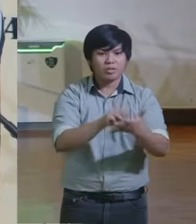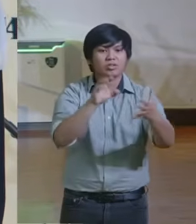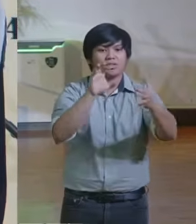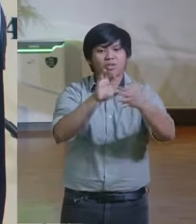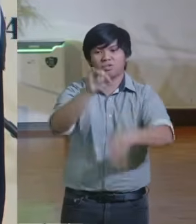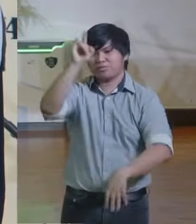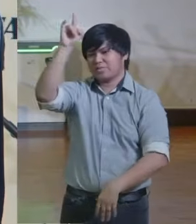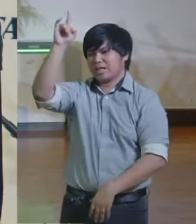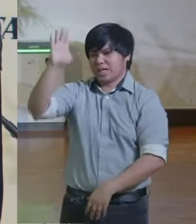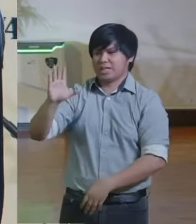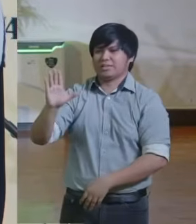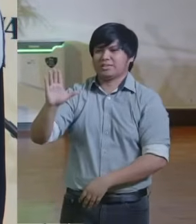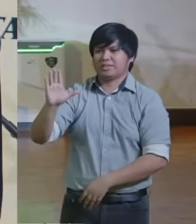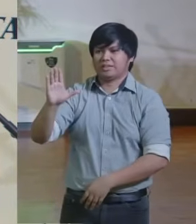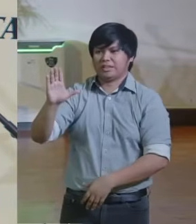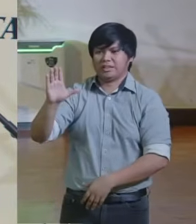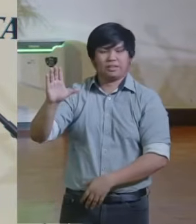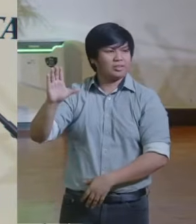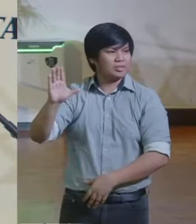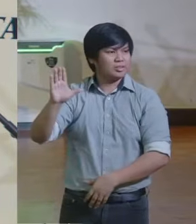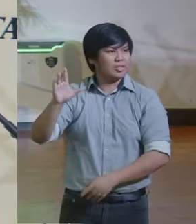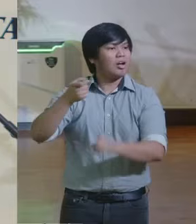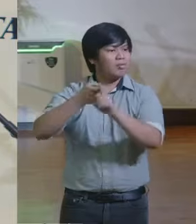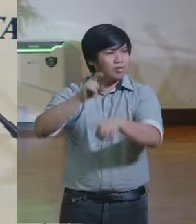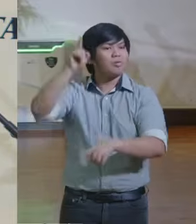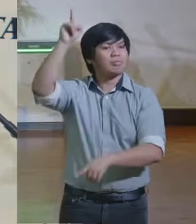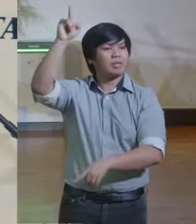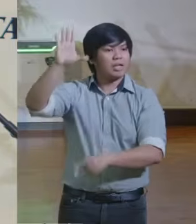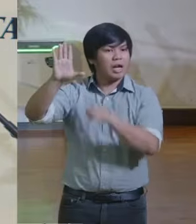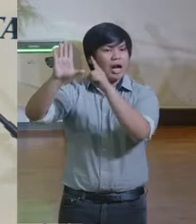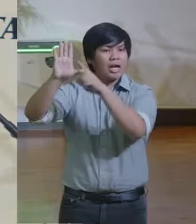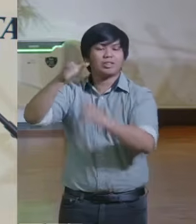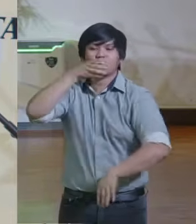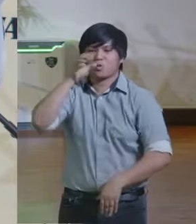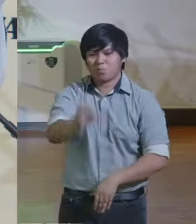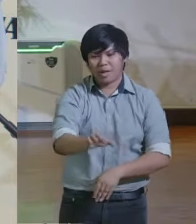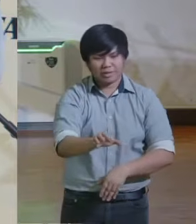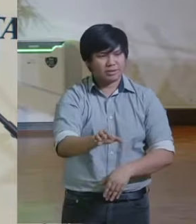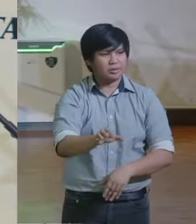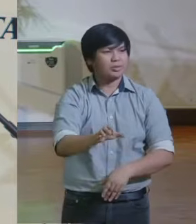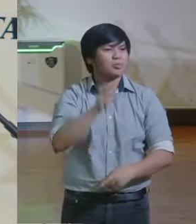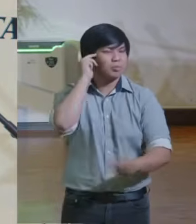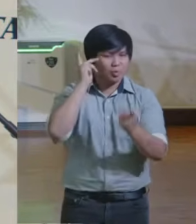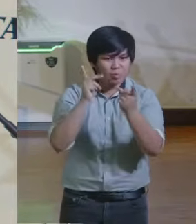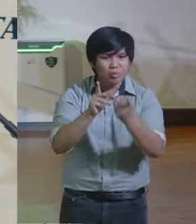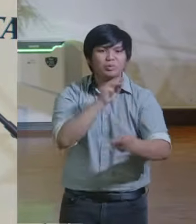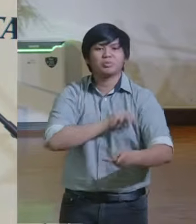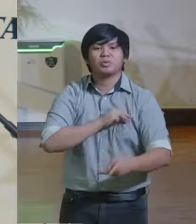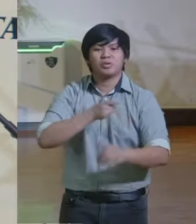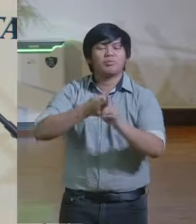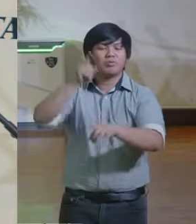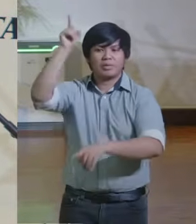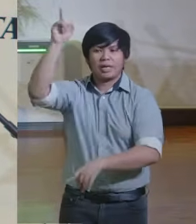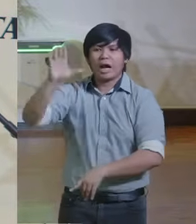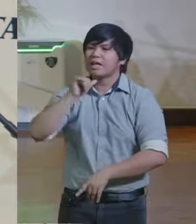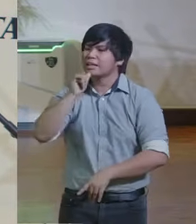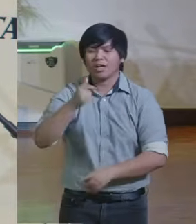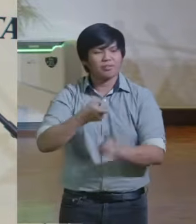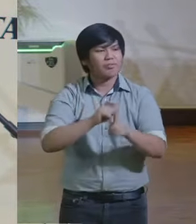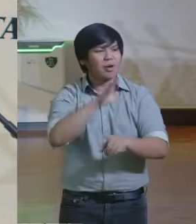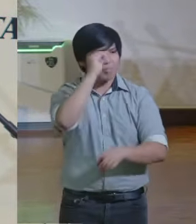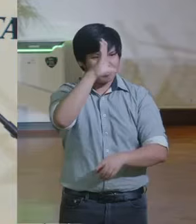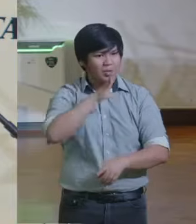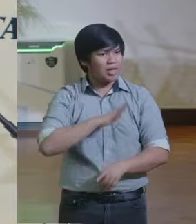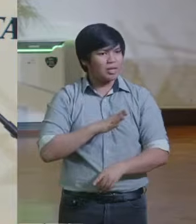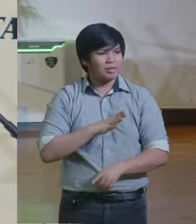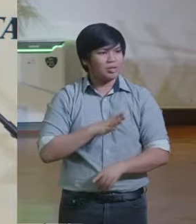God. Galing sa Diyos ang kanyang ibinabahagi dito. Not from men nor through